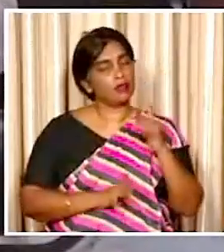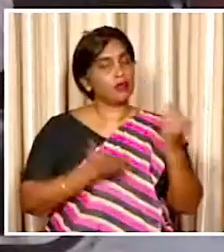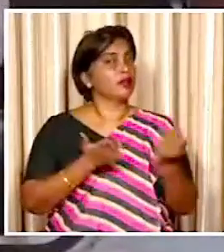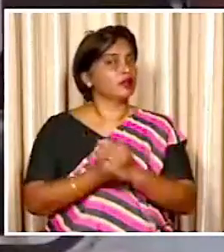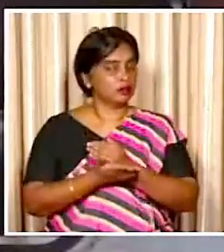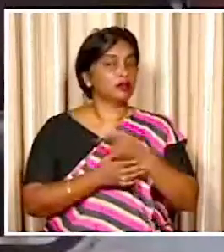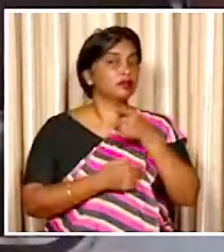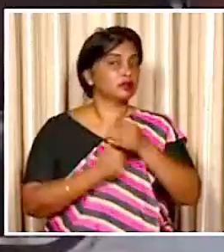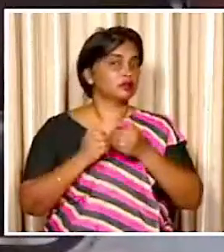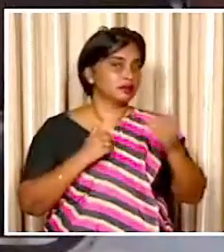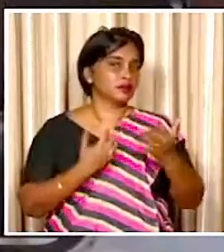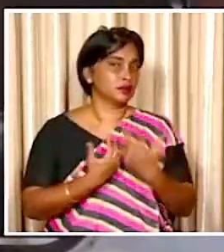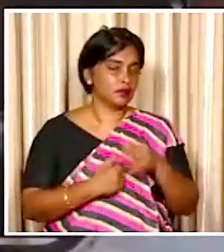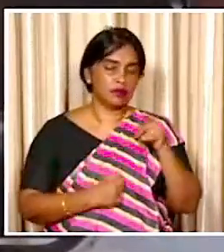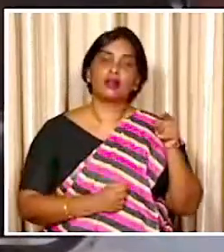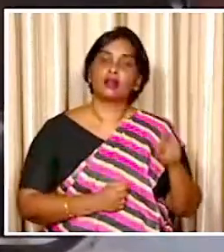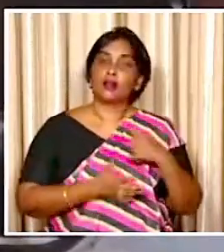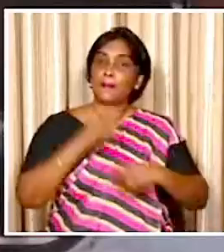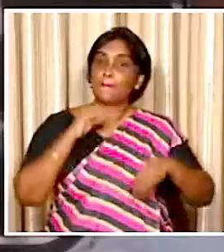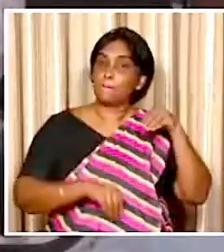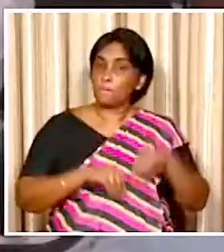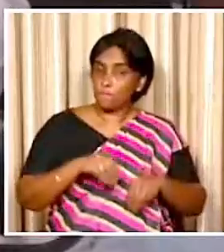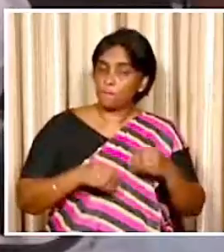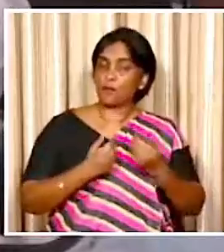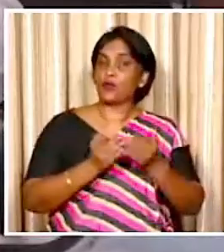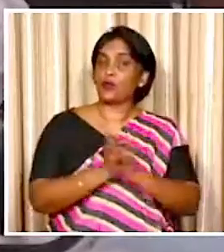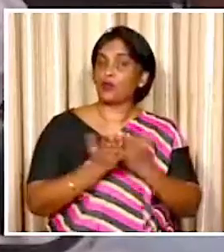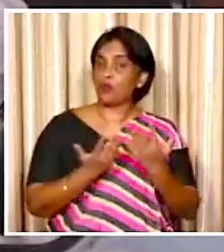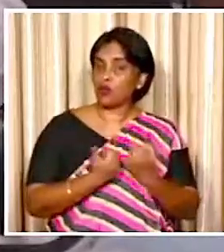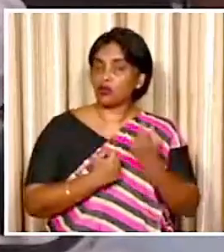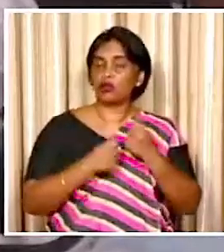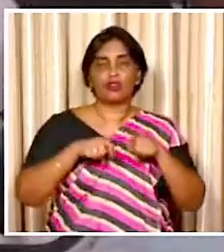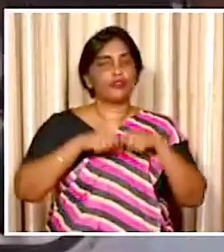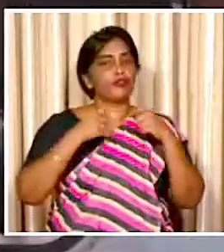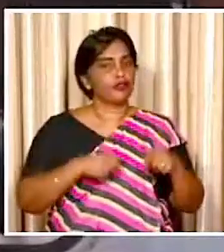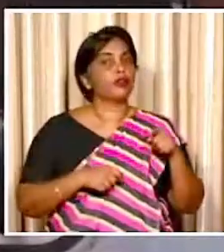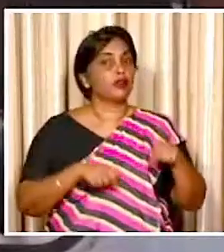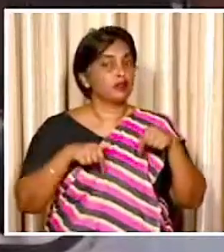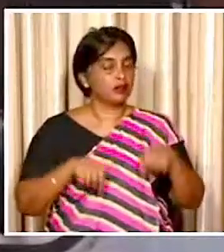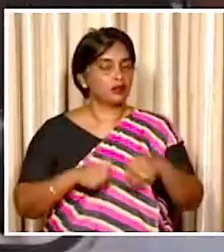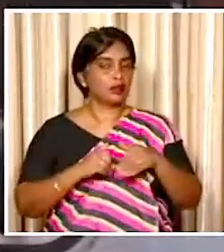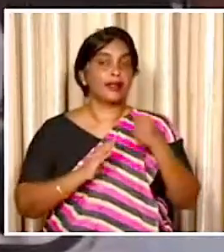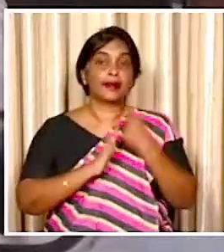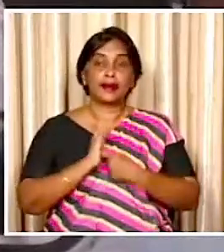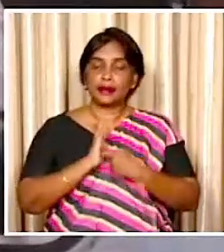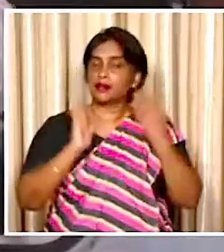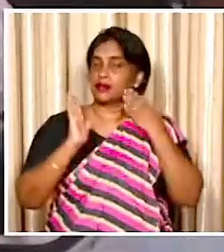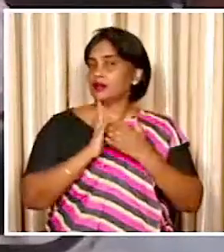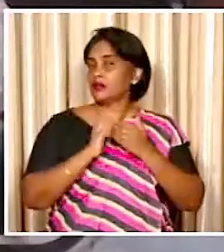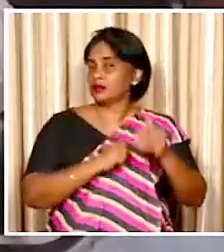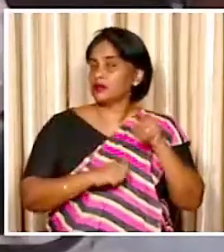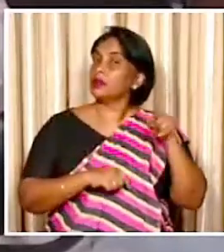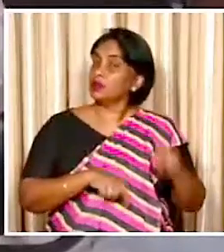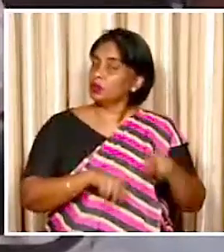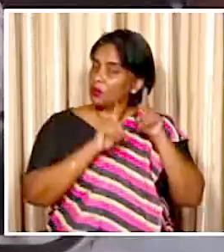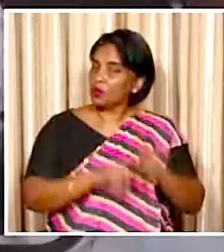කරලා එතෙන්ට පවර්ගෙන කරන්නේ මැතිවරණයේදී තමන්ට ඕන විදිහට මුදල් වියදම් කරන්න දැන් මේ නීතිමය ආවරණය ලබා ගන්න එක. ඒ නිසා